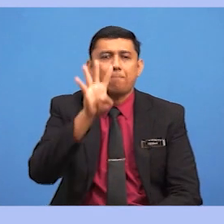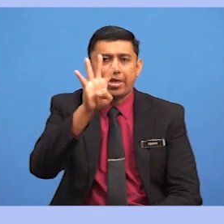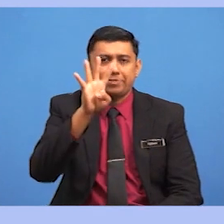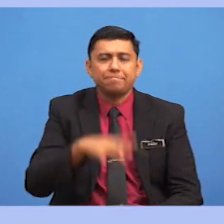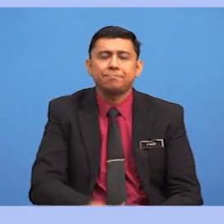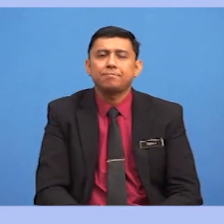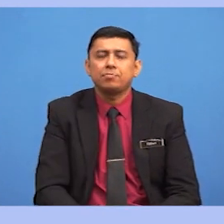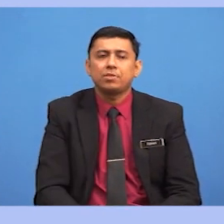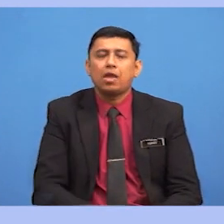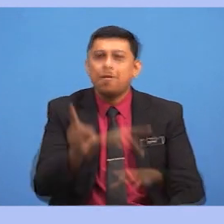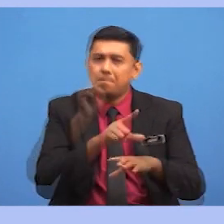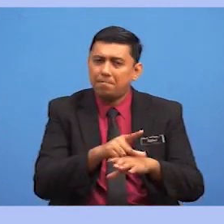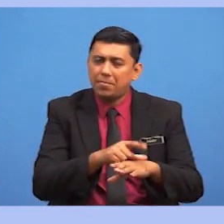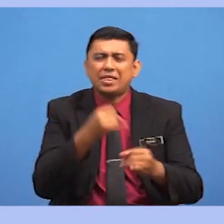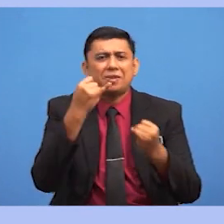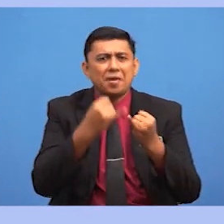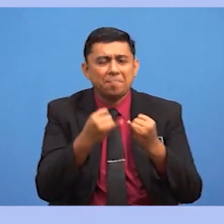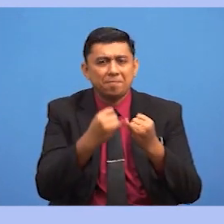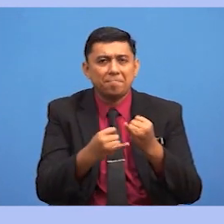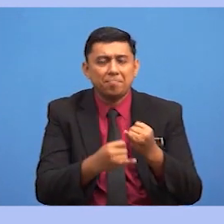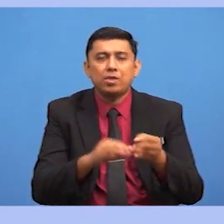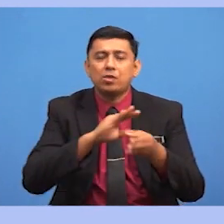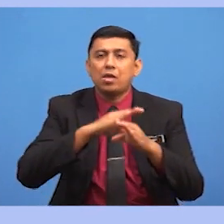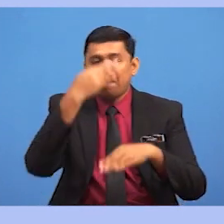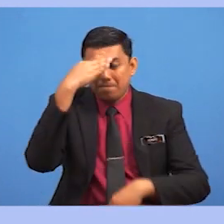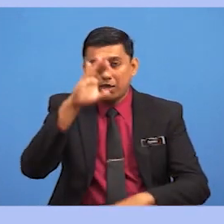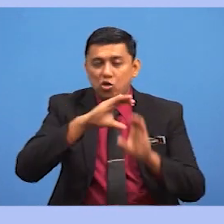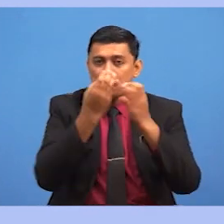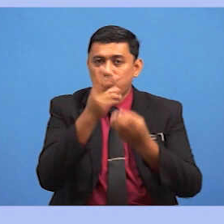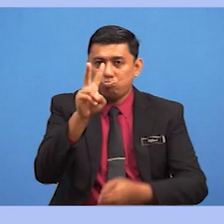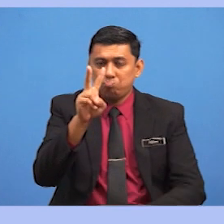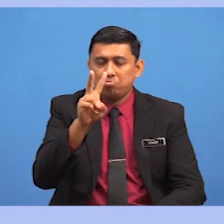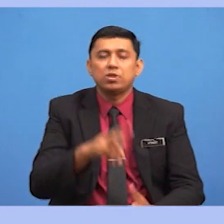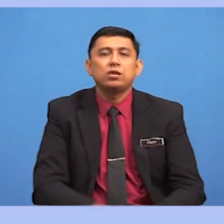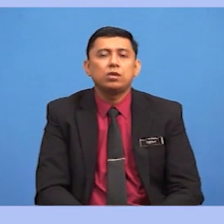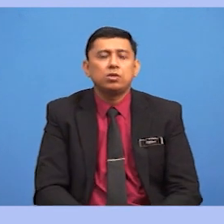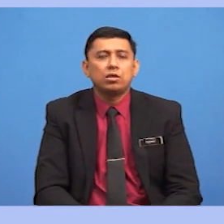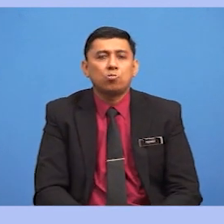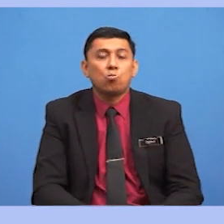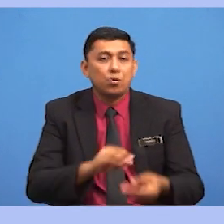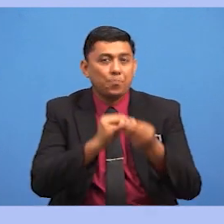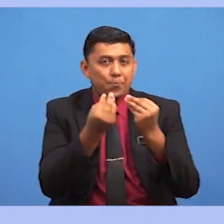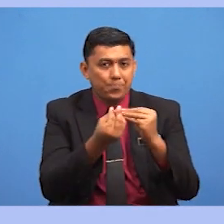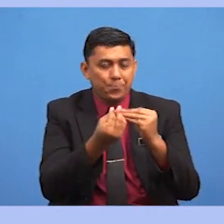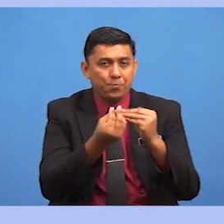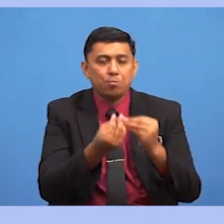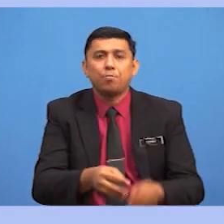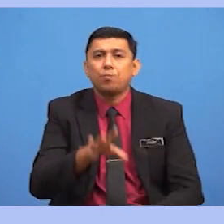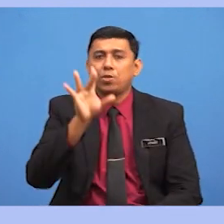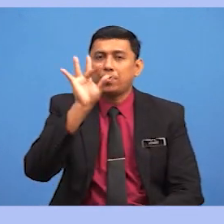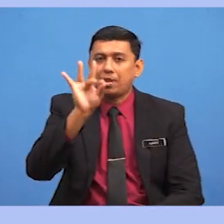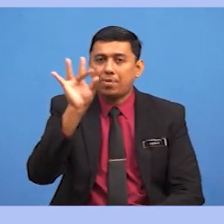4. Manakala unsur yang terakhir bagi kumpulan 2 adalah radium dengan nombor